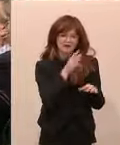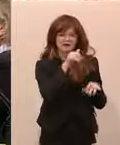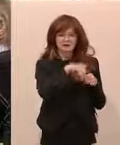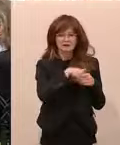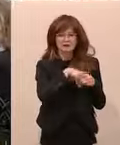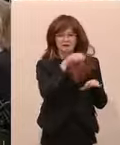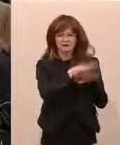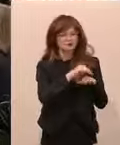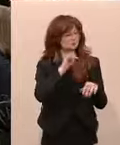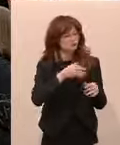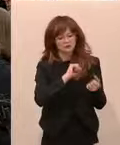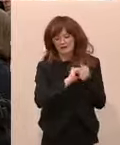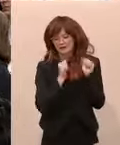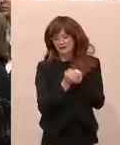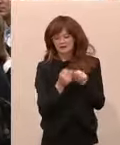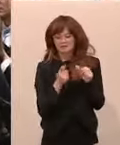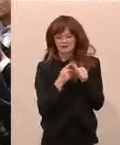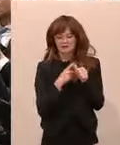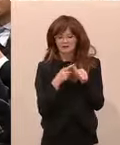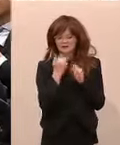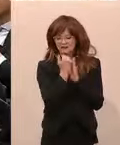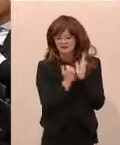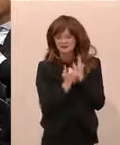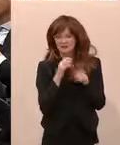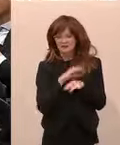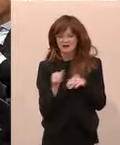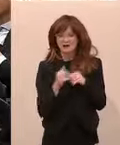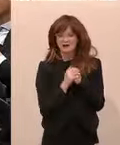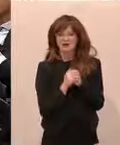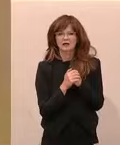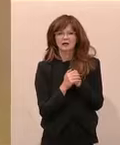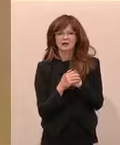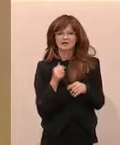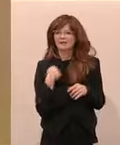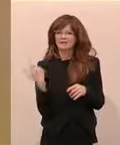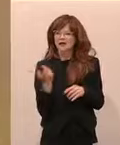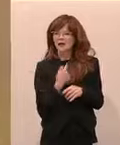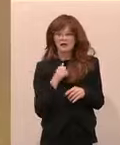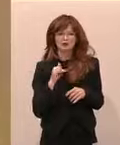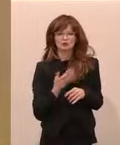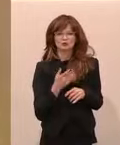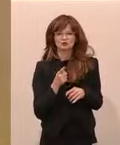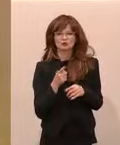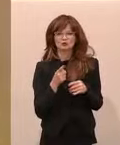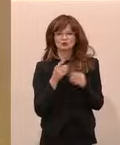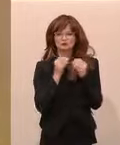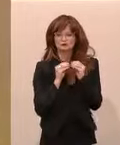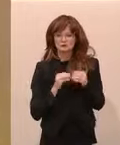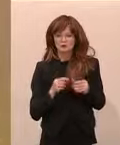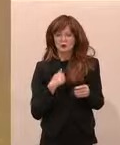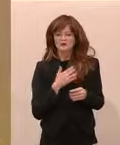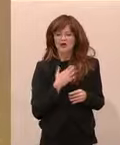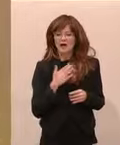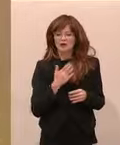ändern durch Gesetze, indem wir alle vorm Kommentieren durchatmen und durch digitale